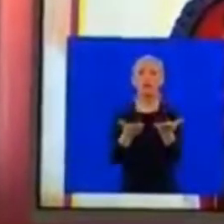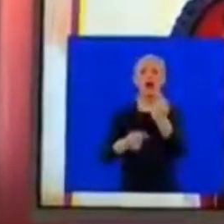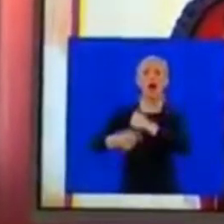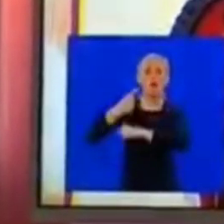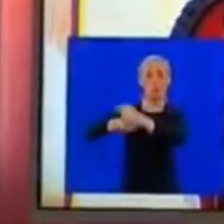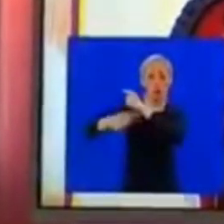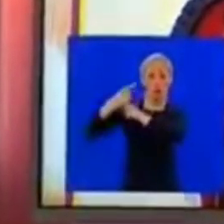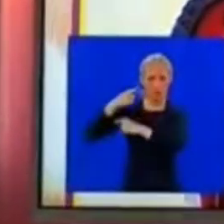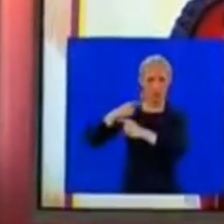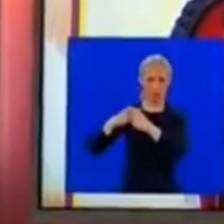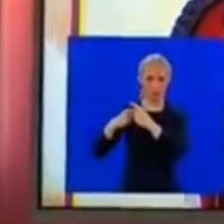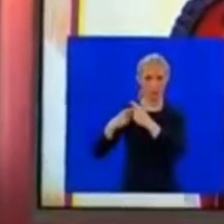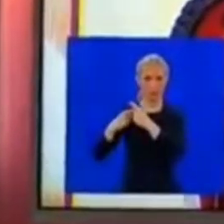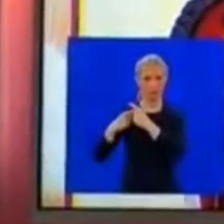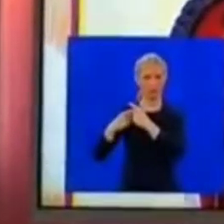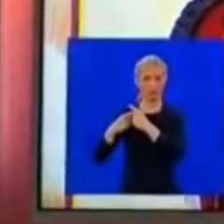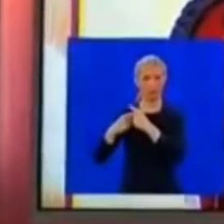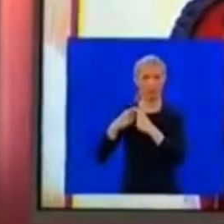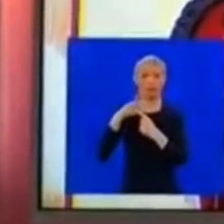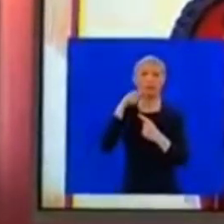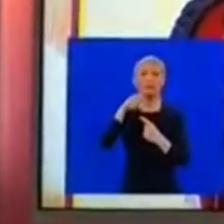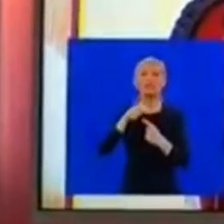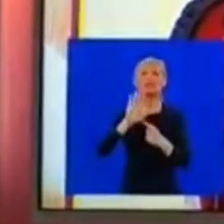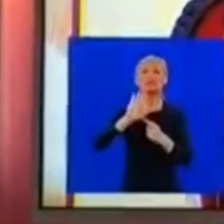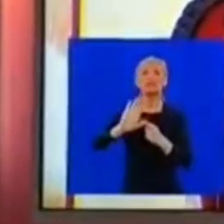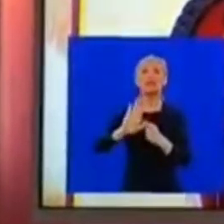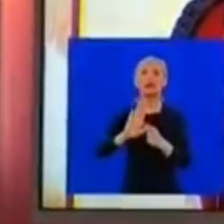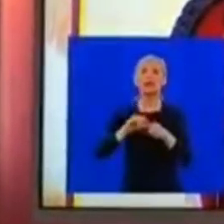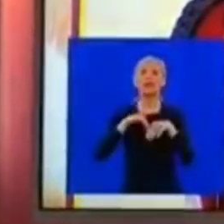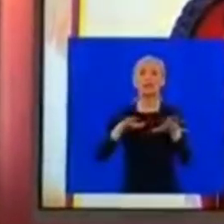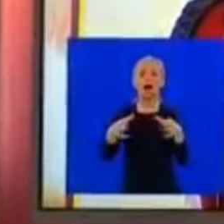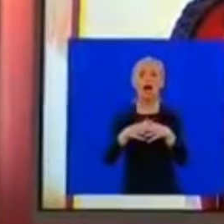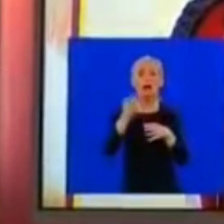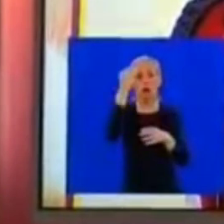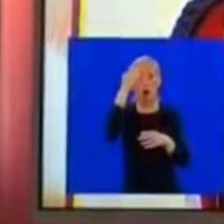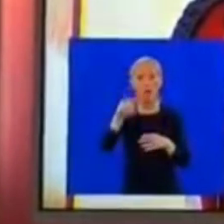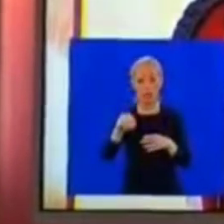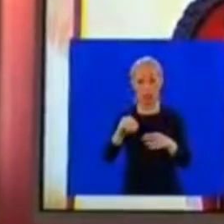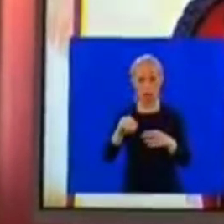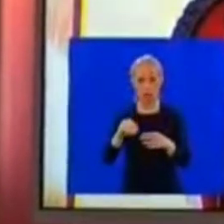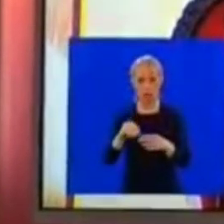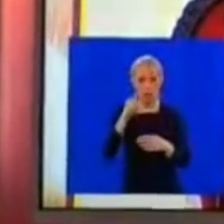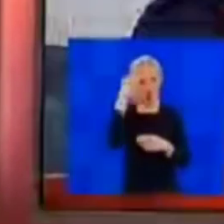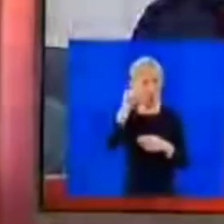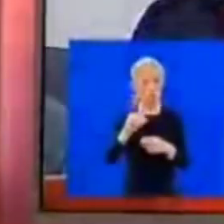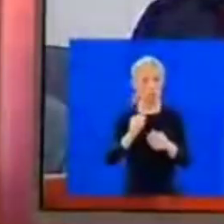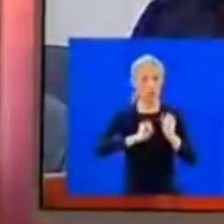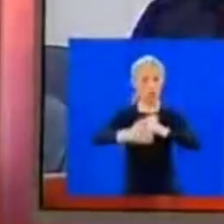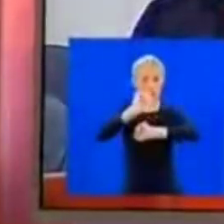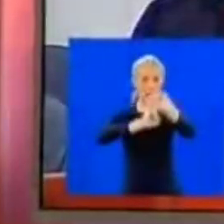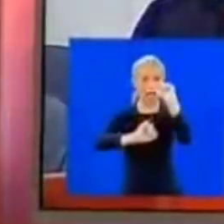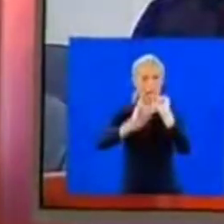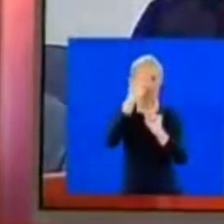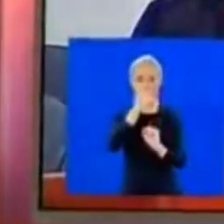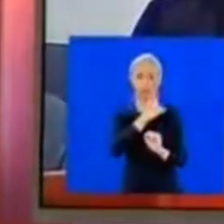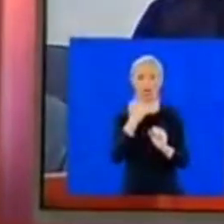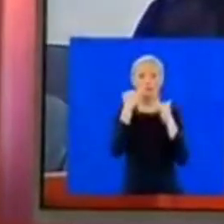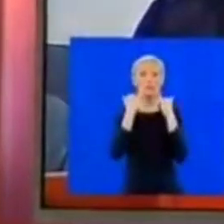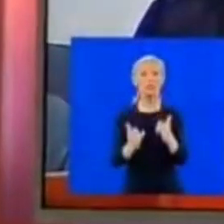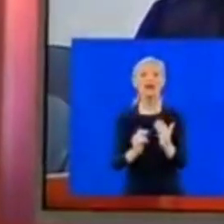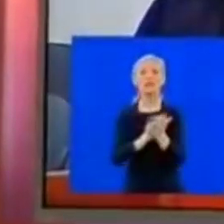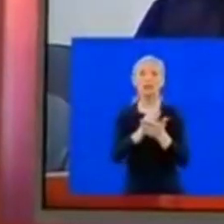povijesti. Ti si jedan narod obećanja. Obećanja da ćeš braniti kršćanstvo. Sad je